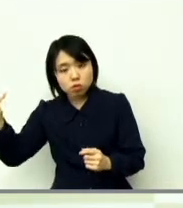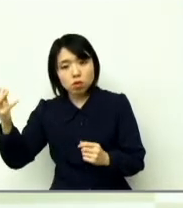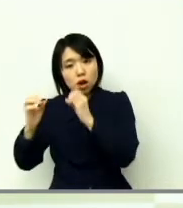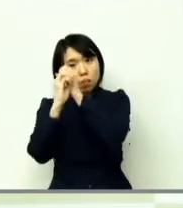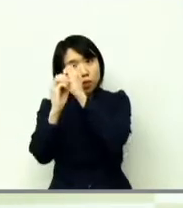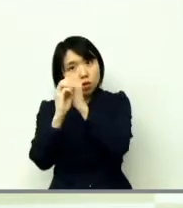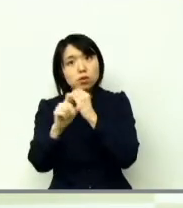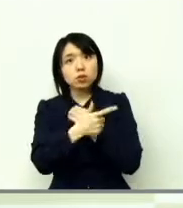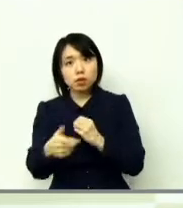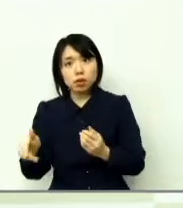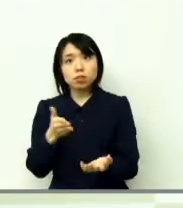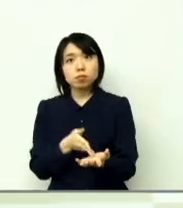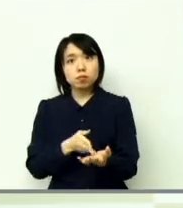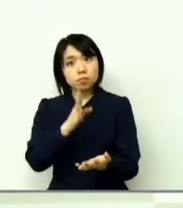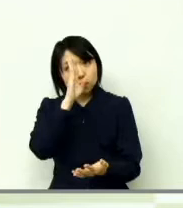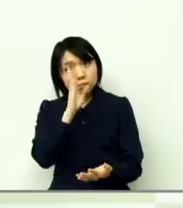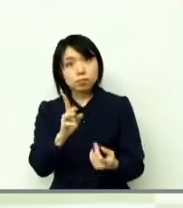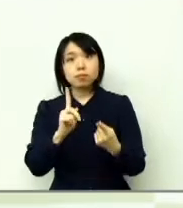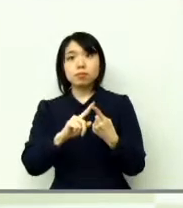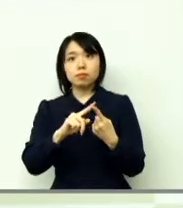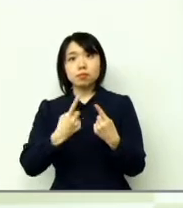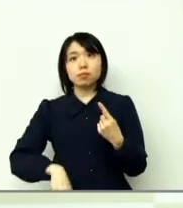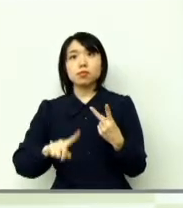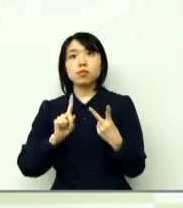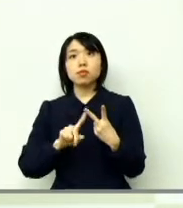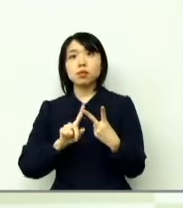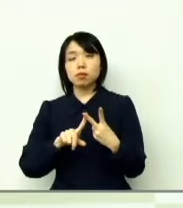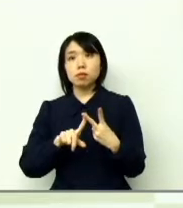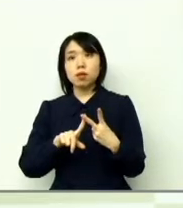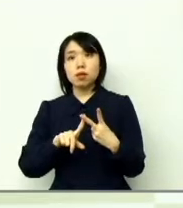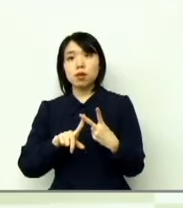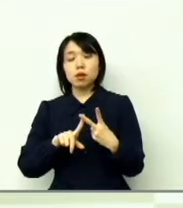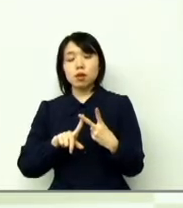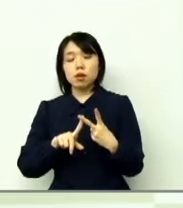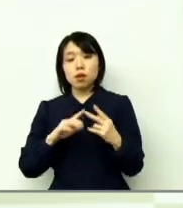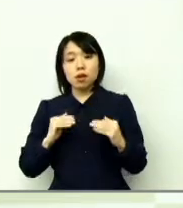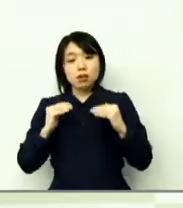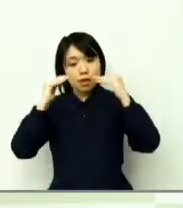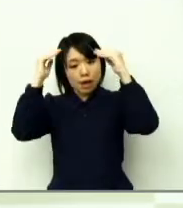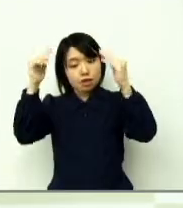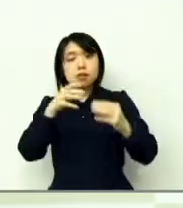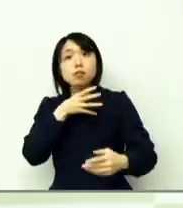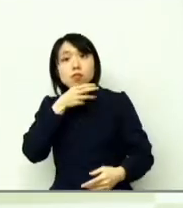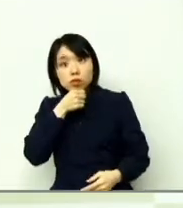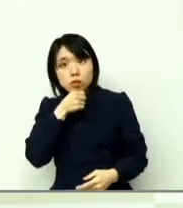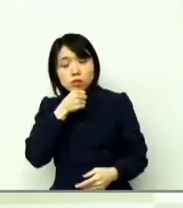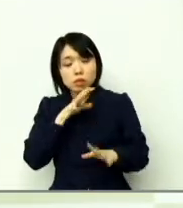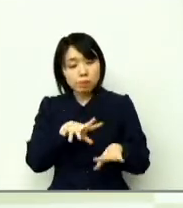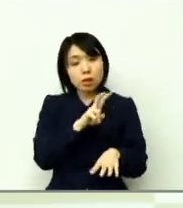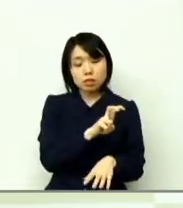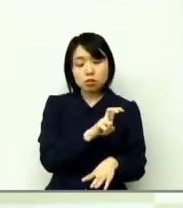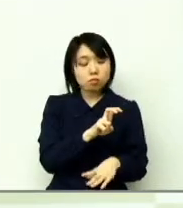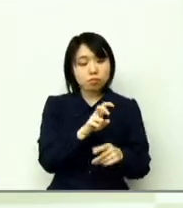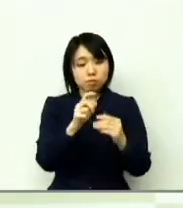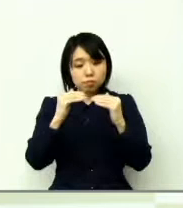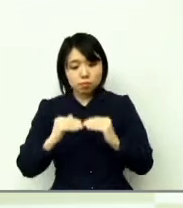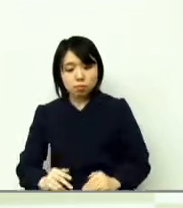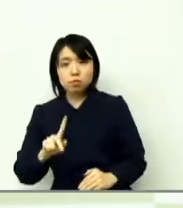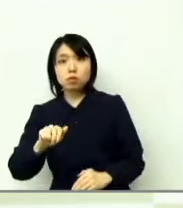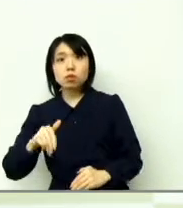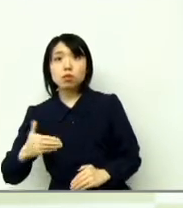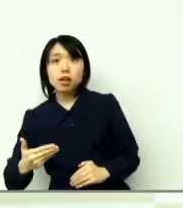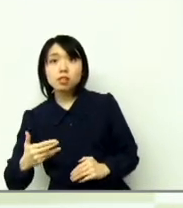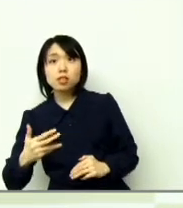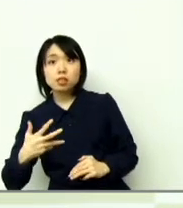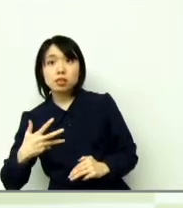てお聞かせください。はい、続いて2点目、成人年齢を20歳から18歳に引き下げる